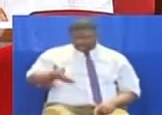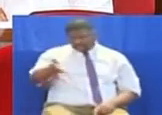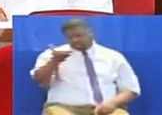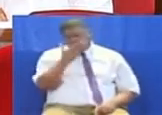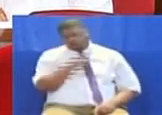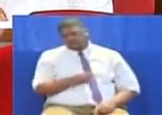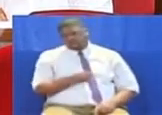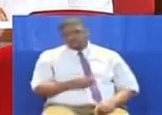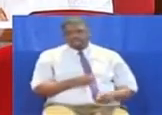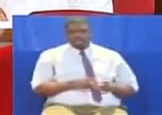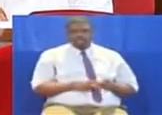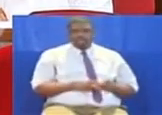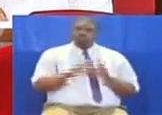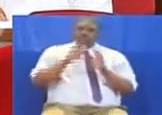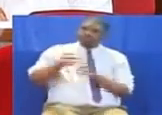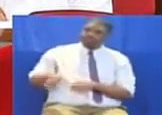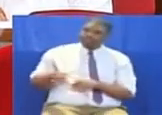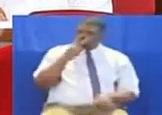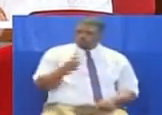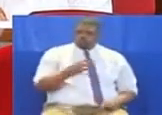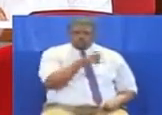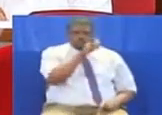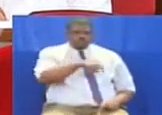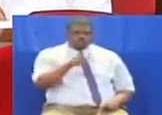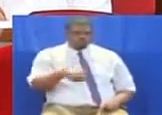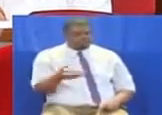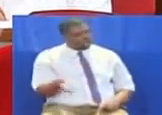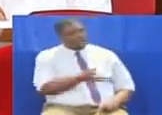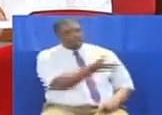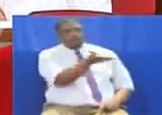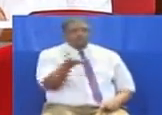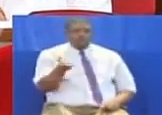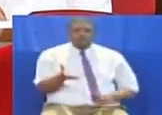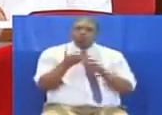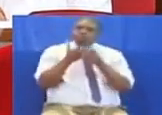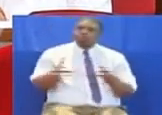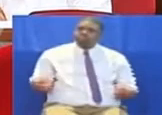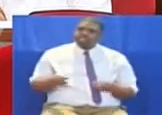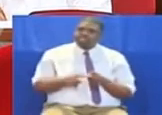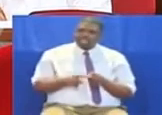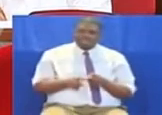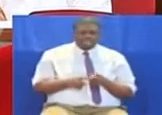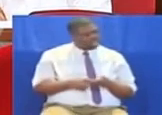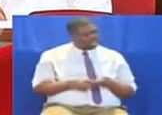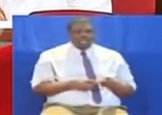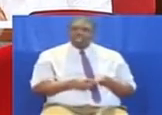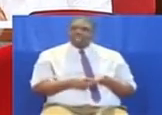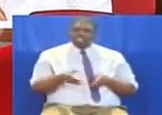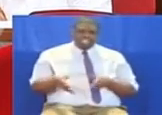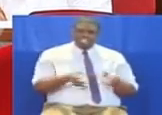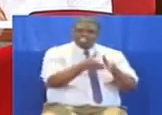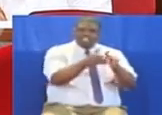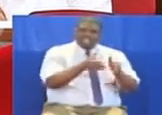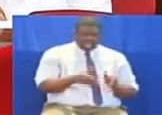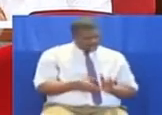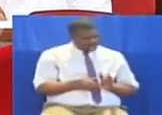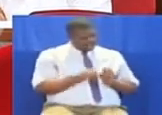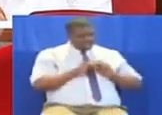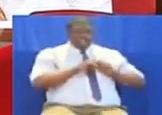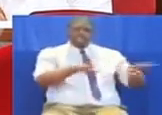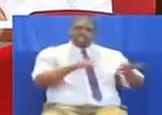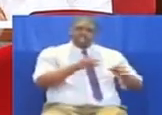Yaani unabaki unaona kabisa watu hawa wamepoteza mwelekeo, hawana dira. Yaani ni vurugu